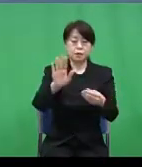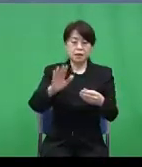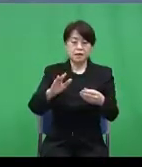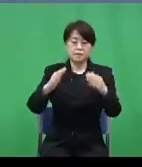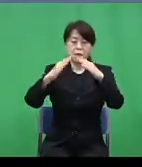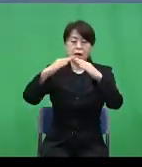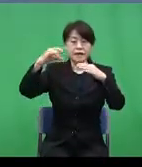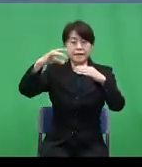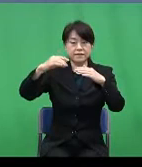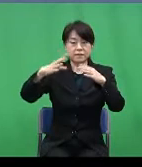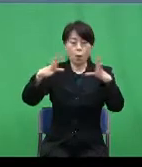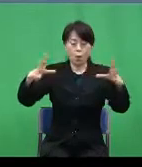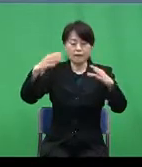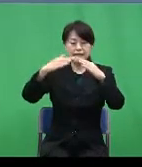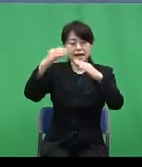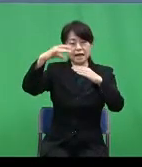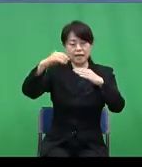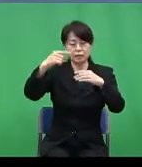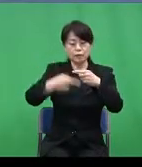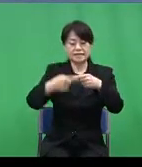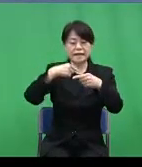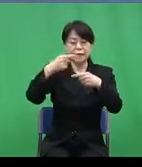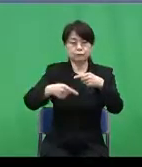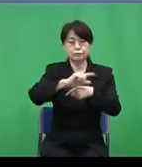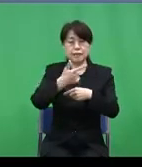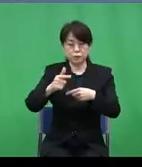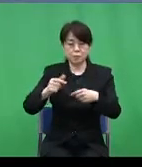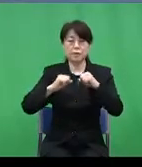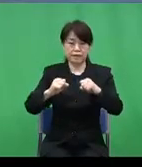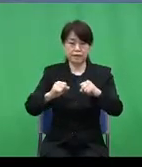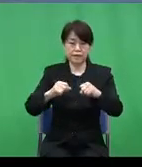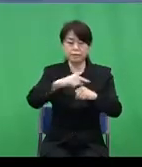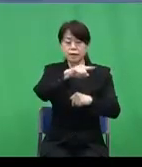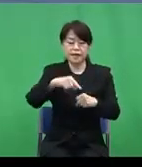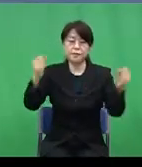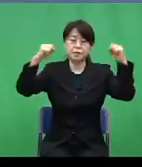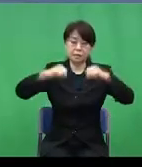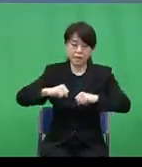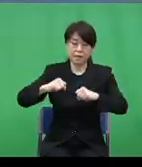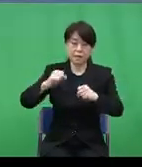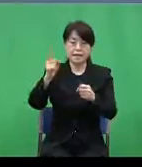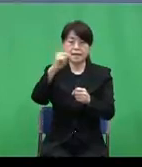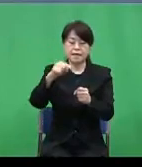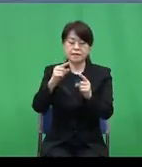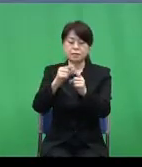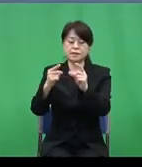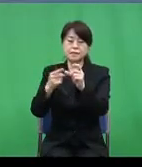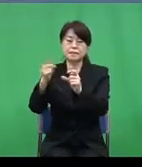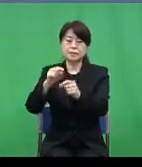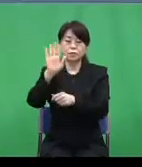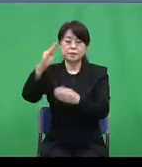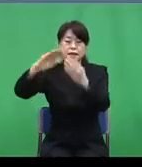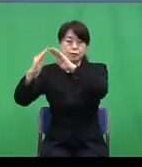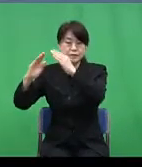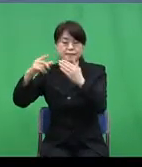たことが認められて、SDGs 未来都市になったんですけれども、まあ、その未